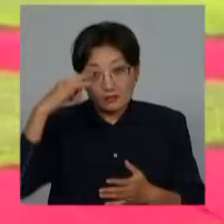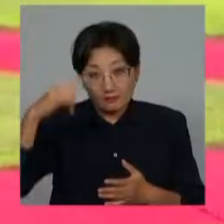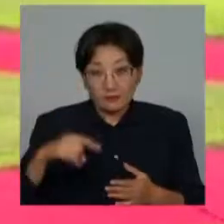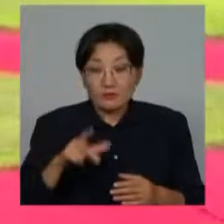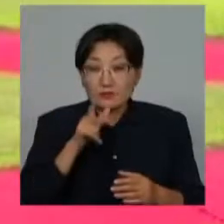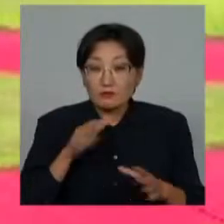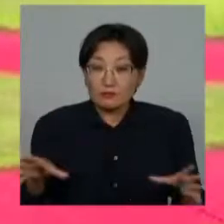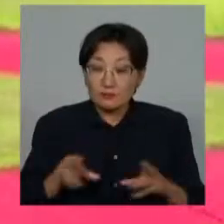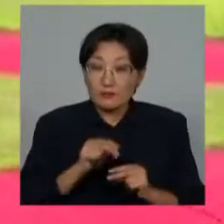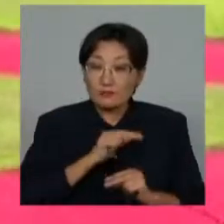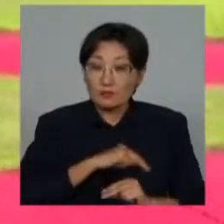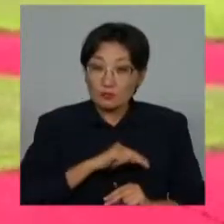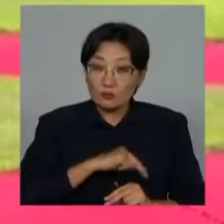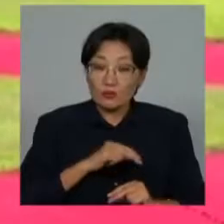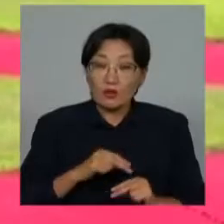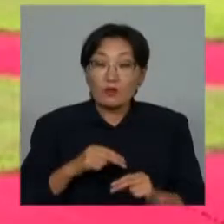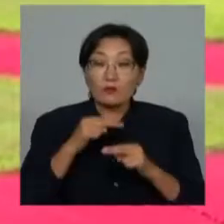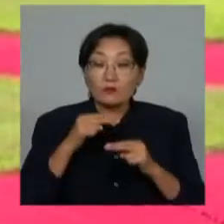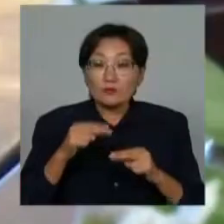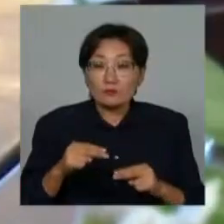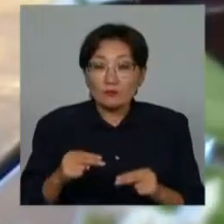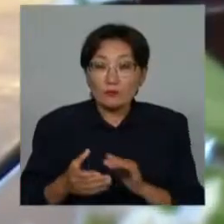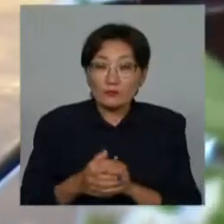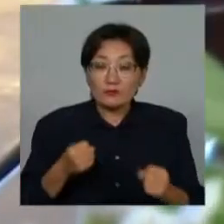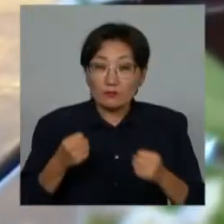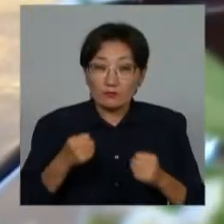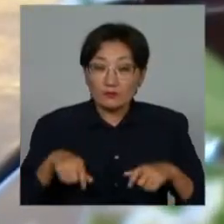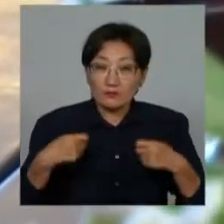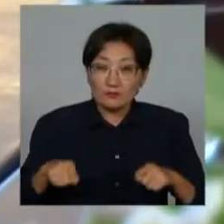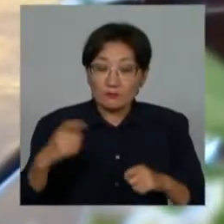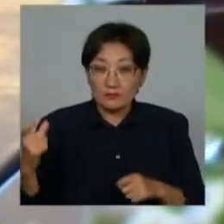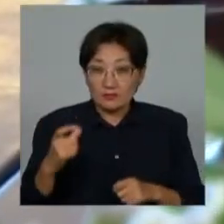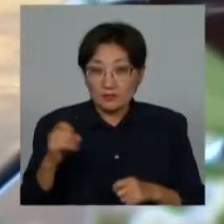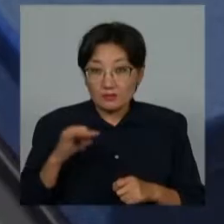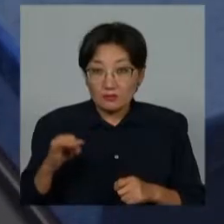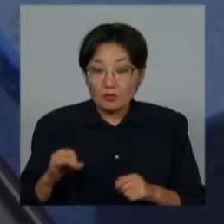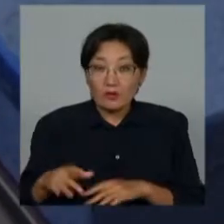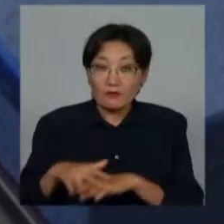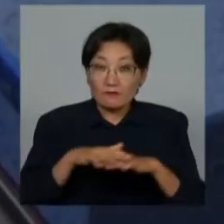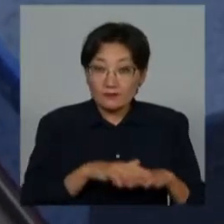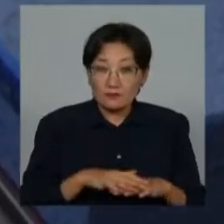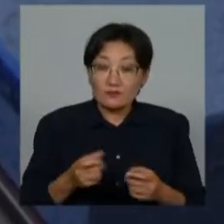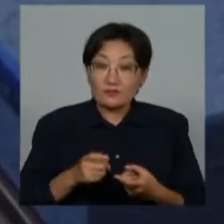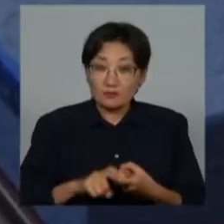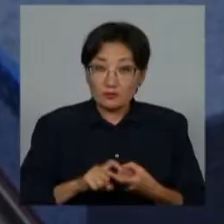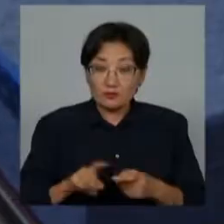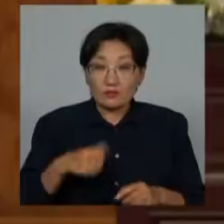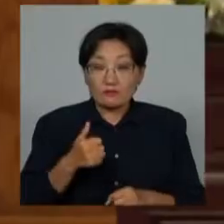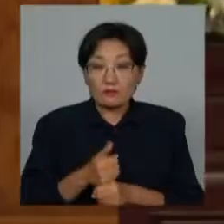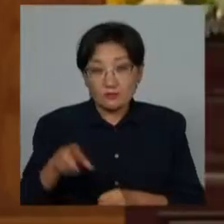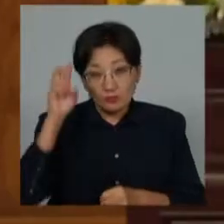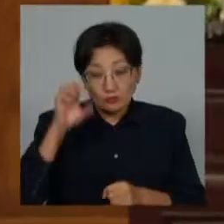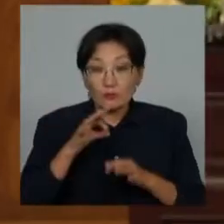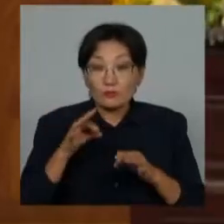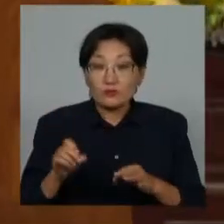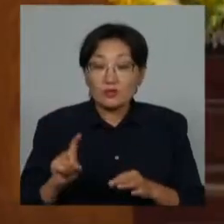казахстанско-корейского стратегического партнерства, уделив внимание укреплению торгово-экономических и инвестиционных связей. Глава государства